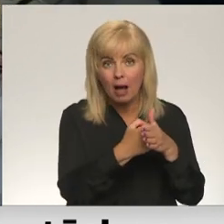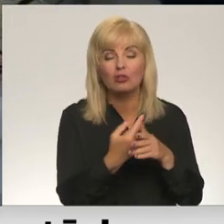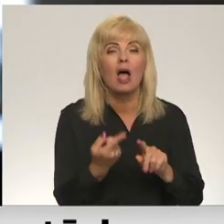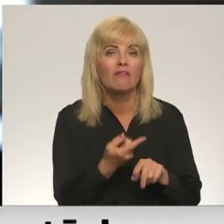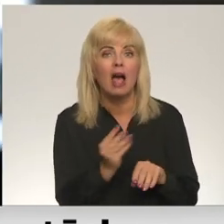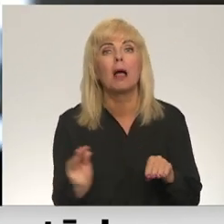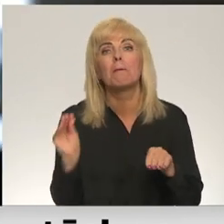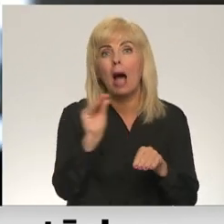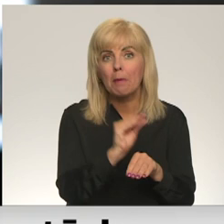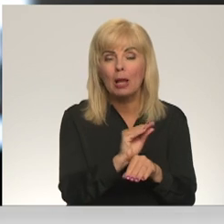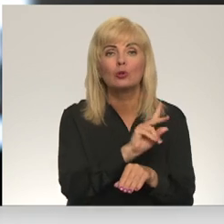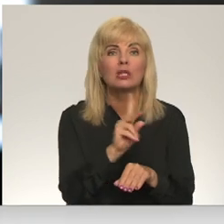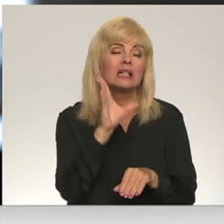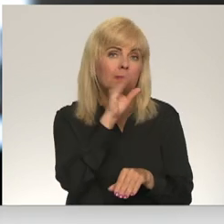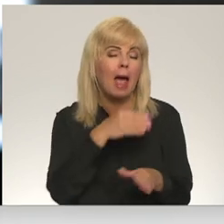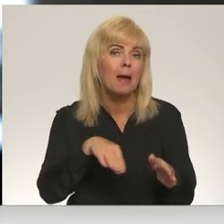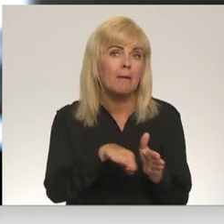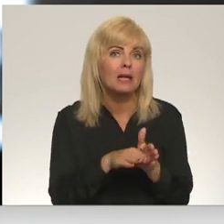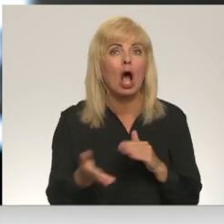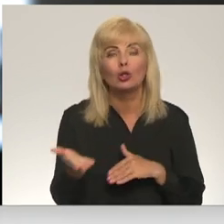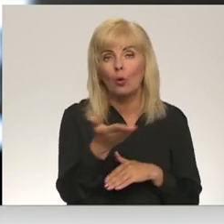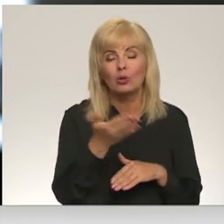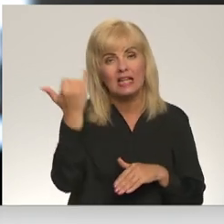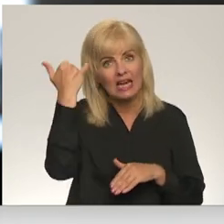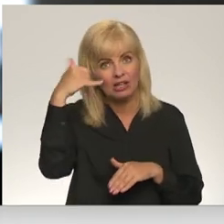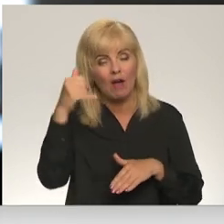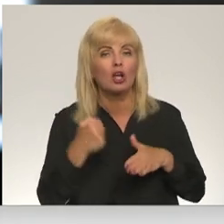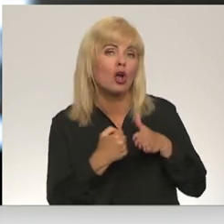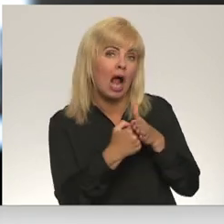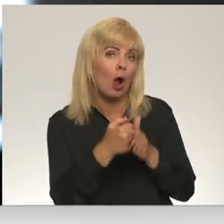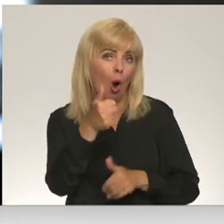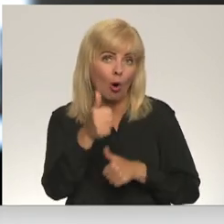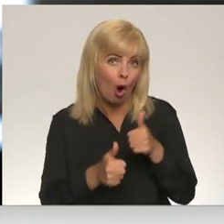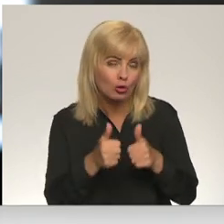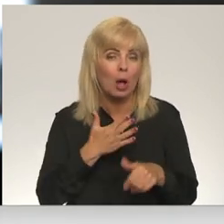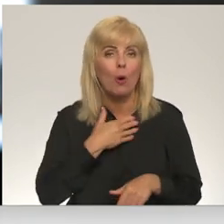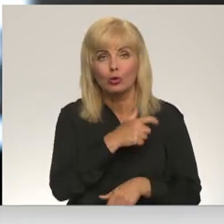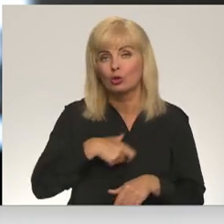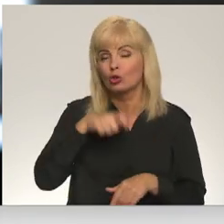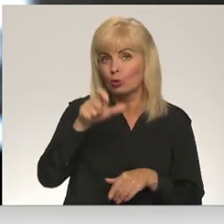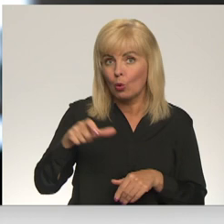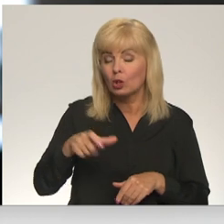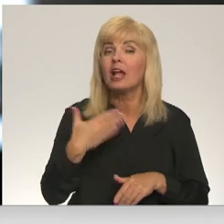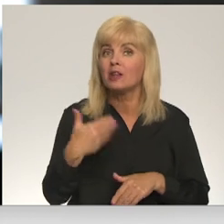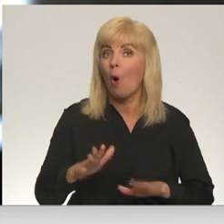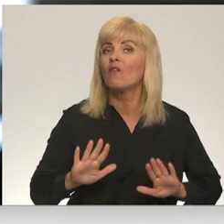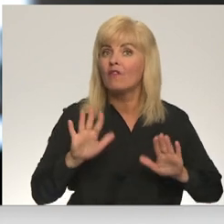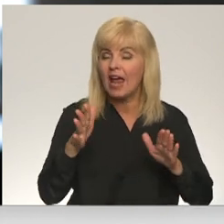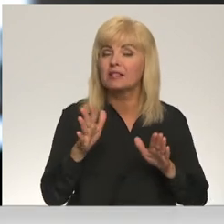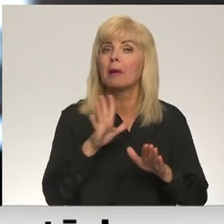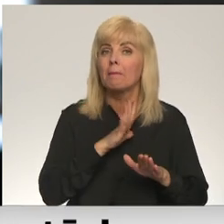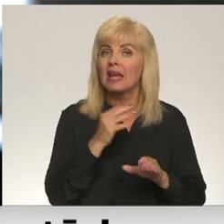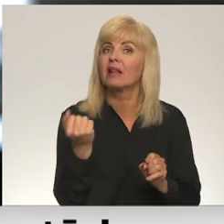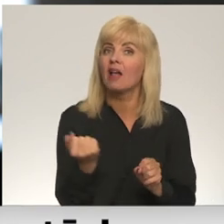papildus ir iespēja piedalīties Kurzemes inovāciju grantu konkursos, ko mūsu studenti arī ļoti veiksmīgi ir darījuši un